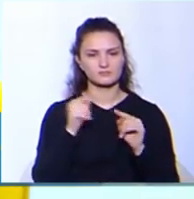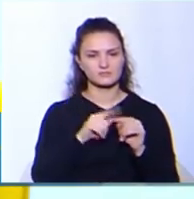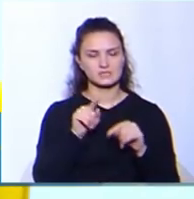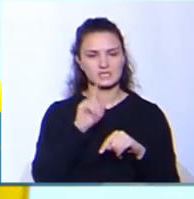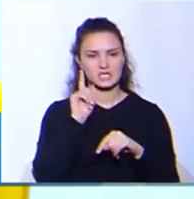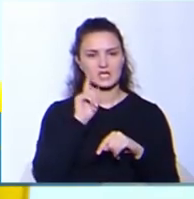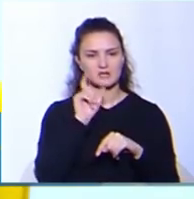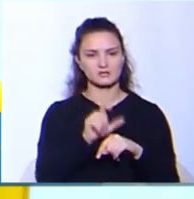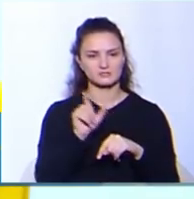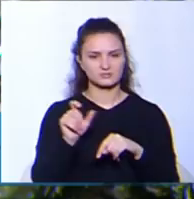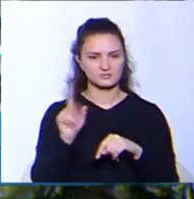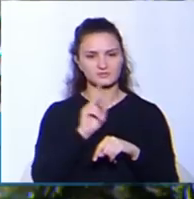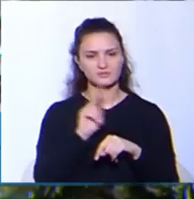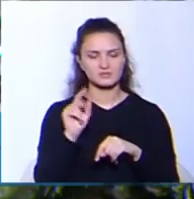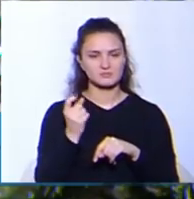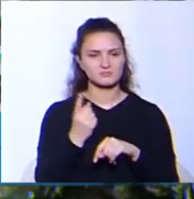ანუ ახალბედები